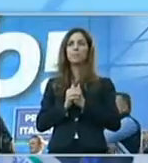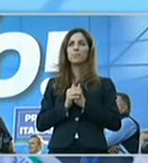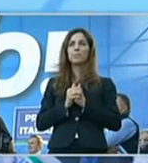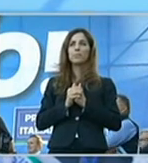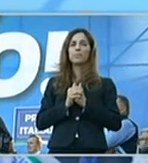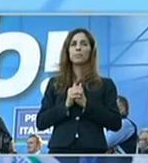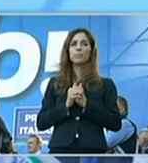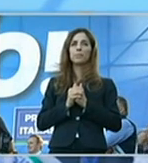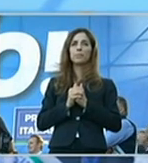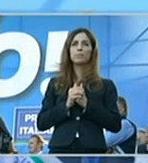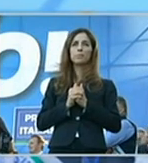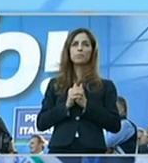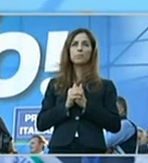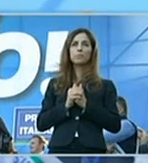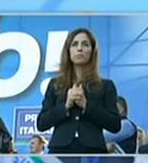in Umbria.